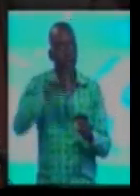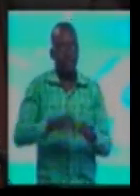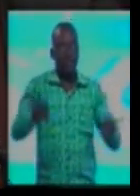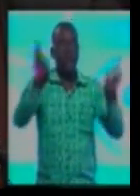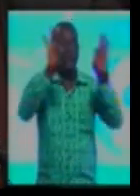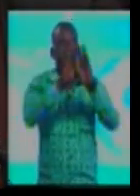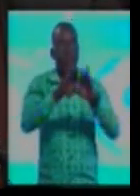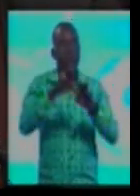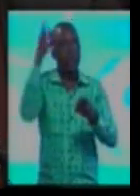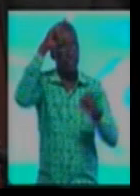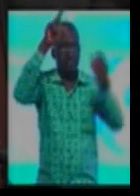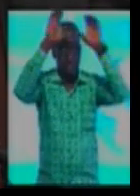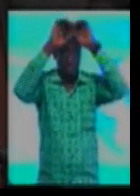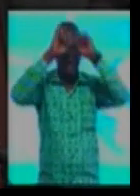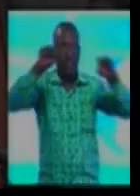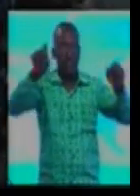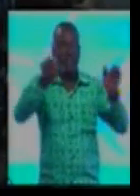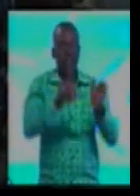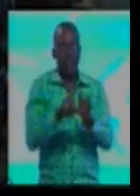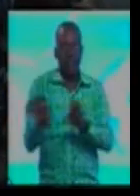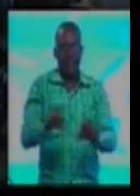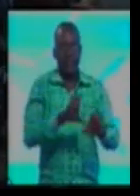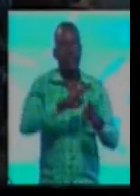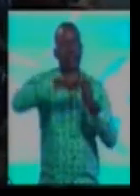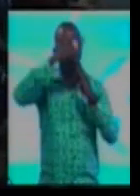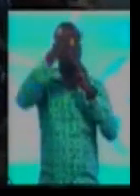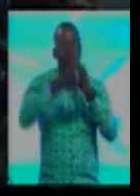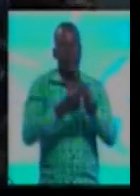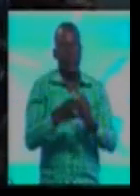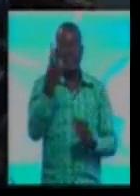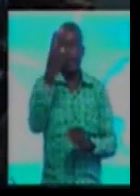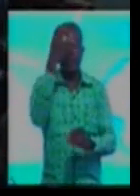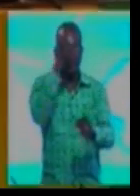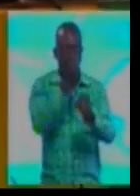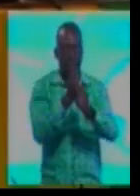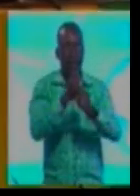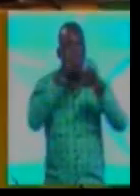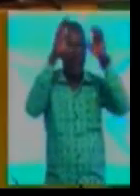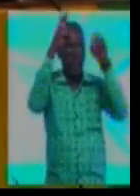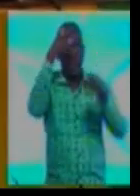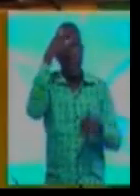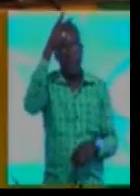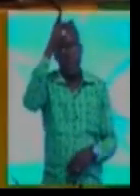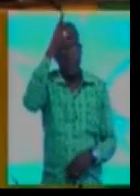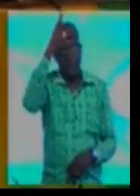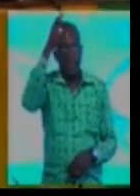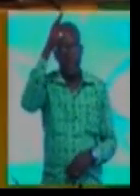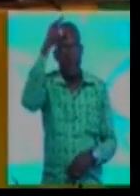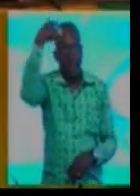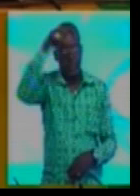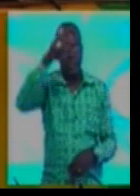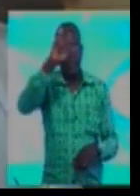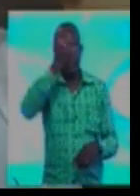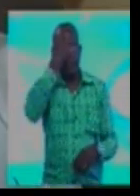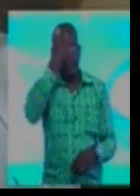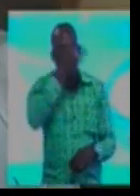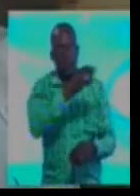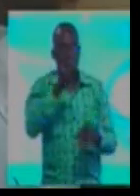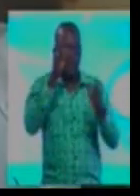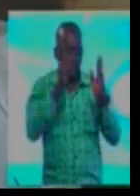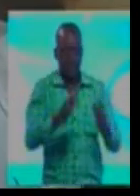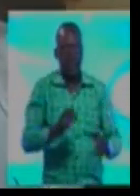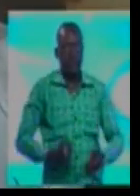présidentielle dresse à Fada le bilan des 4 ans du président Roch Marc Christian Kabore à la tête de l'État burkinabé, la